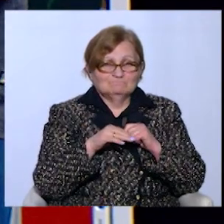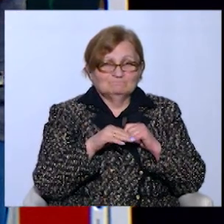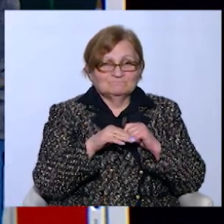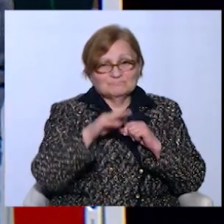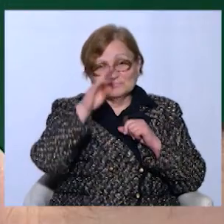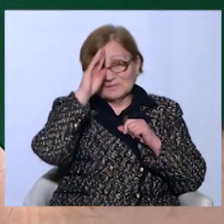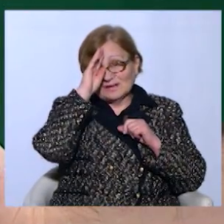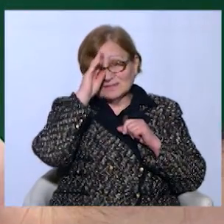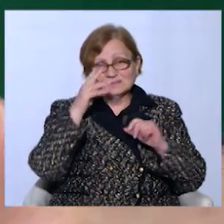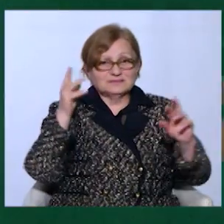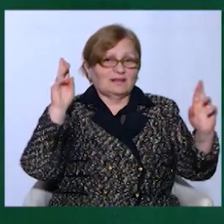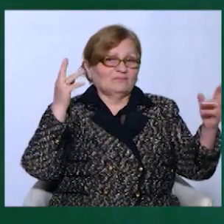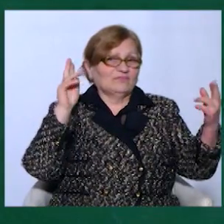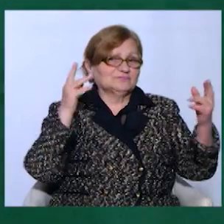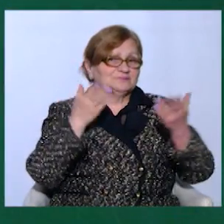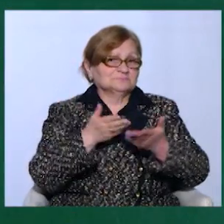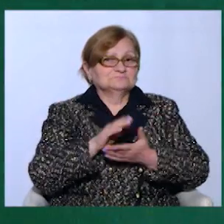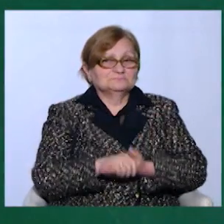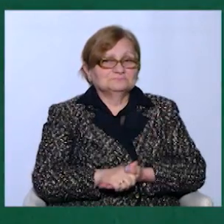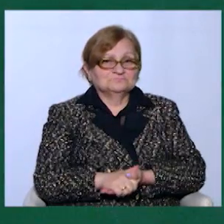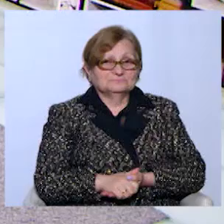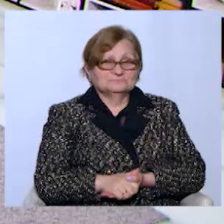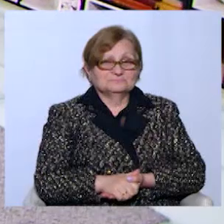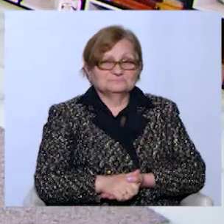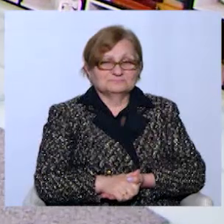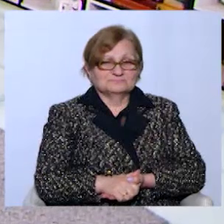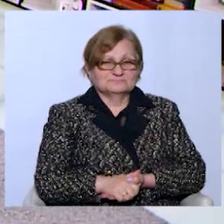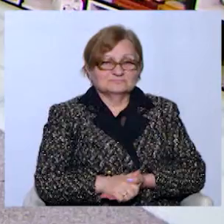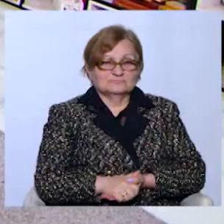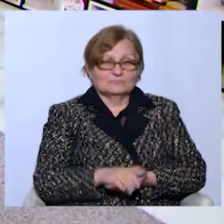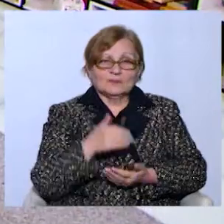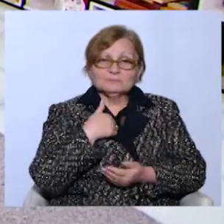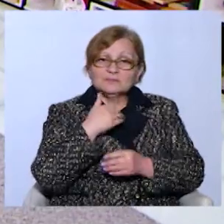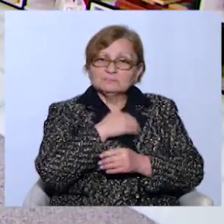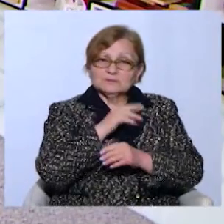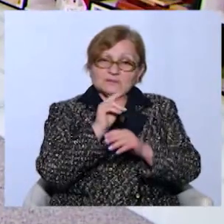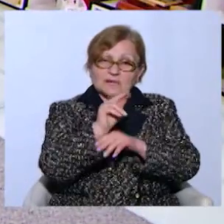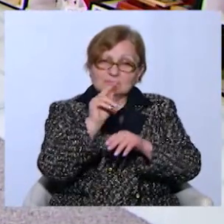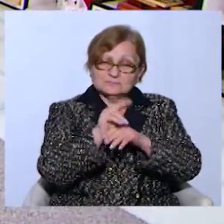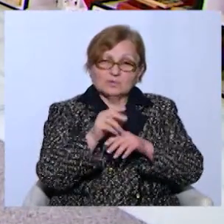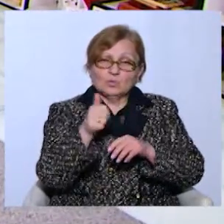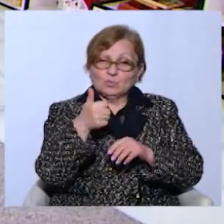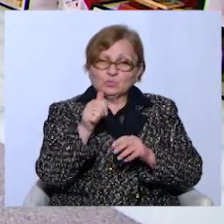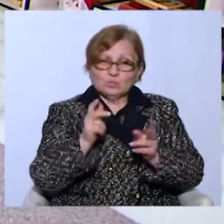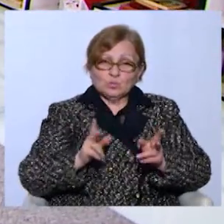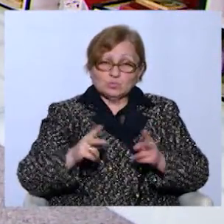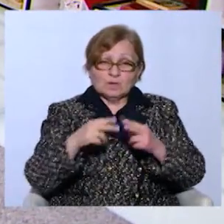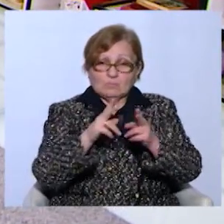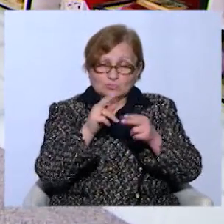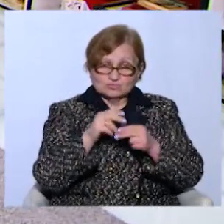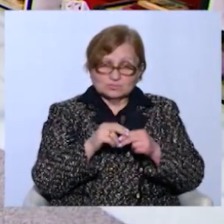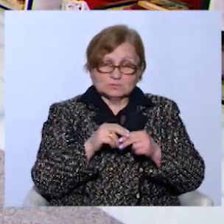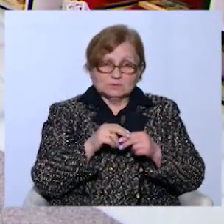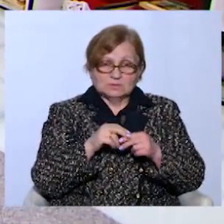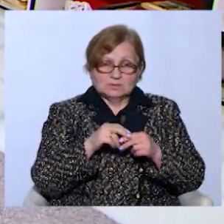კაცუნა რომელიც ცეკვავს. ახლა მე მინდა გასწავლოთ როგორ გამოჭრათ თქვენ ტანგრამის ფიგურები და